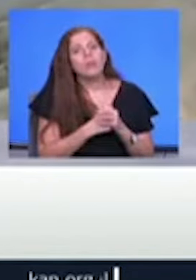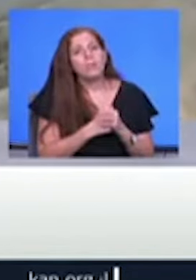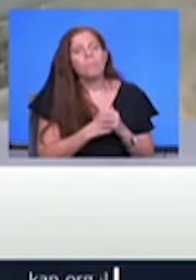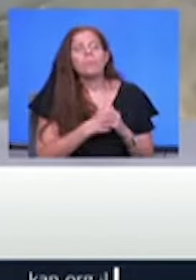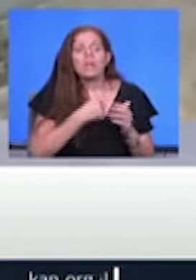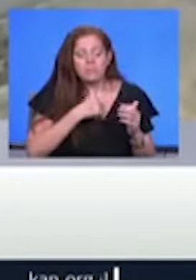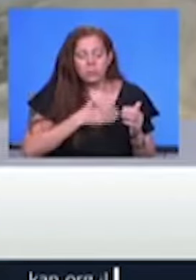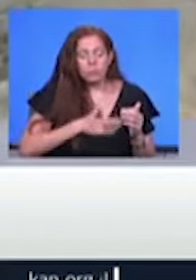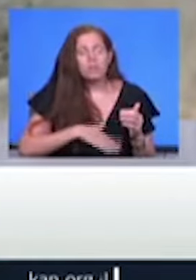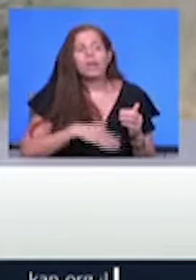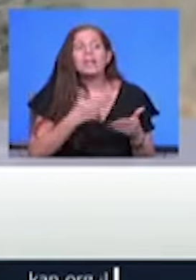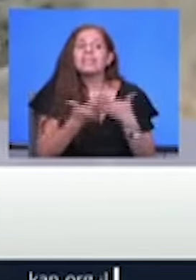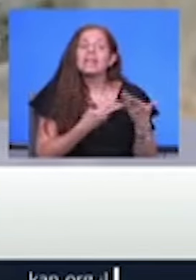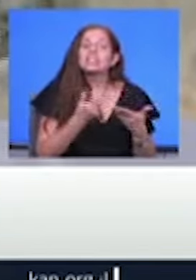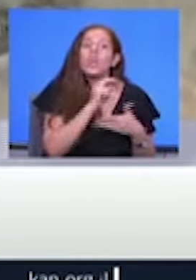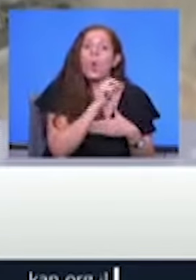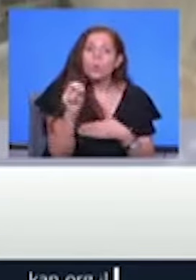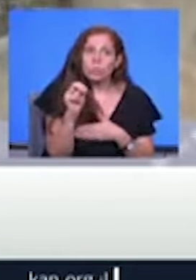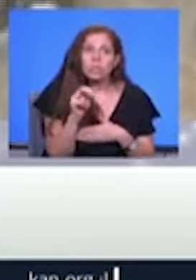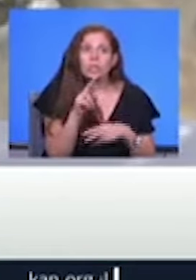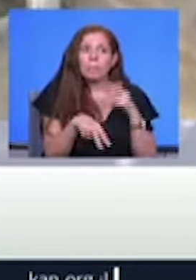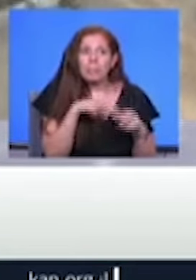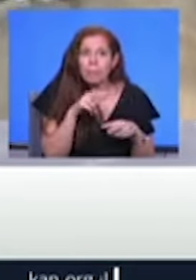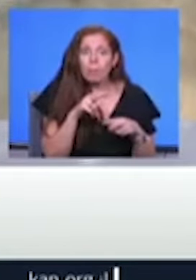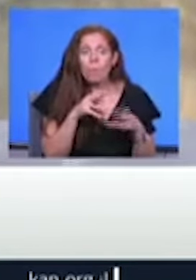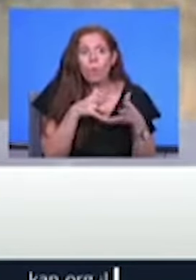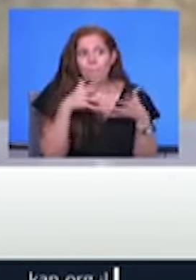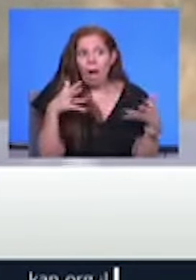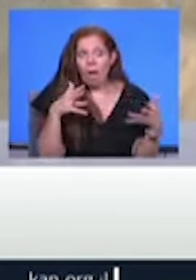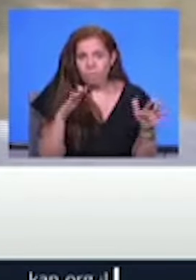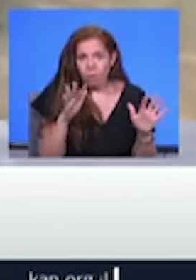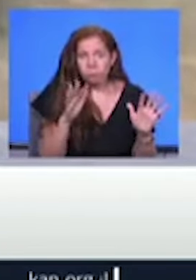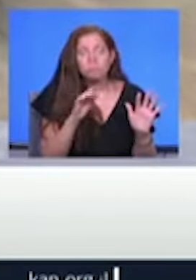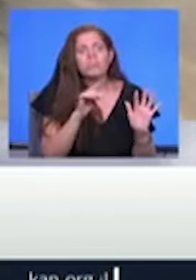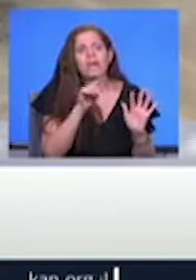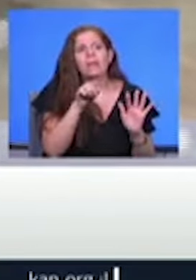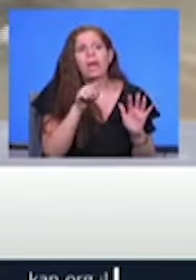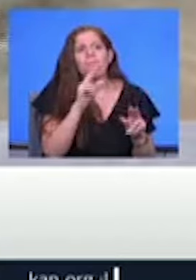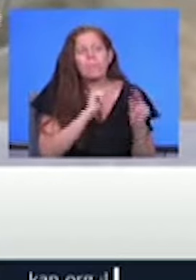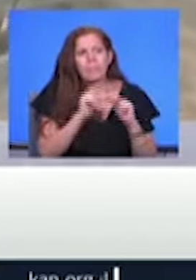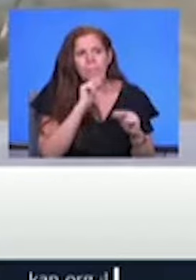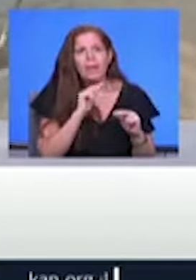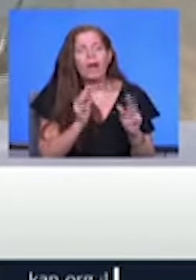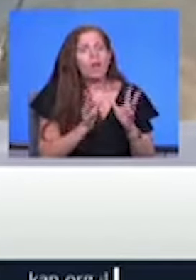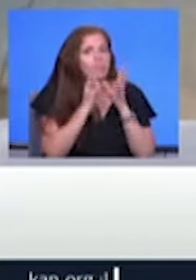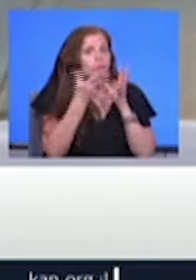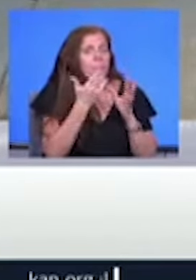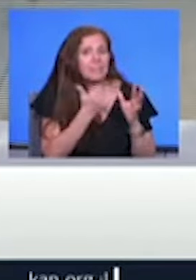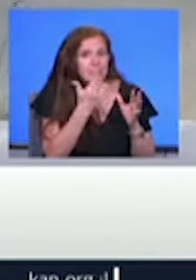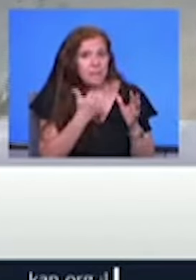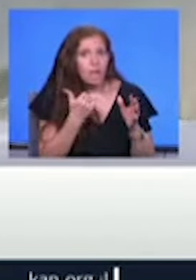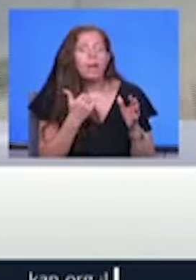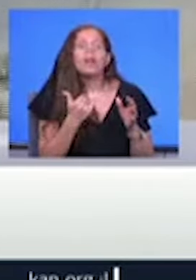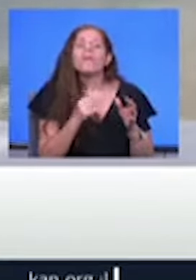להתייחס לעוד נושא שאתה מטפל בו בהרחבה. אני אביא רק דוגמה. אתה מדבר על השסע שהיה בישראל ולסרבנות, איך